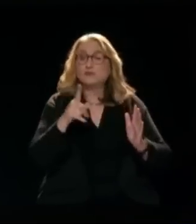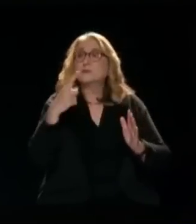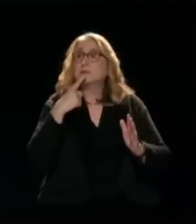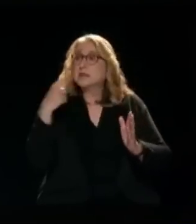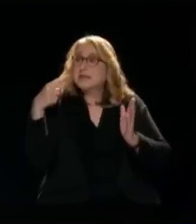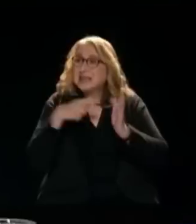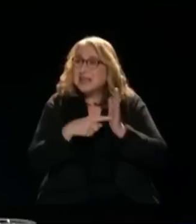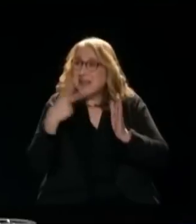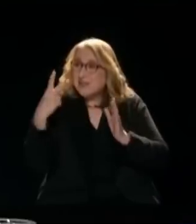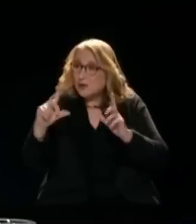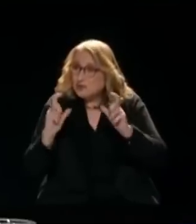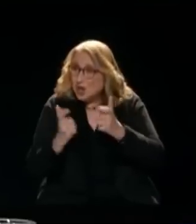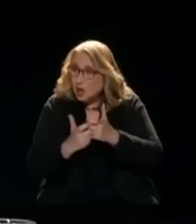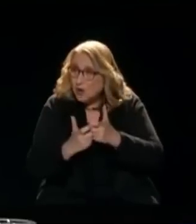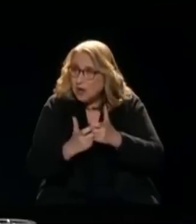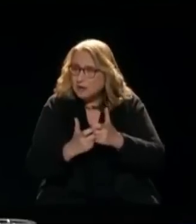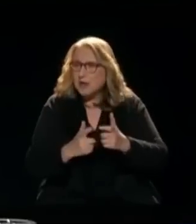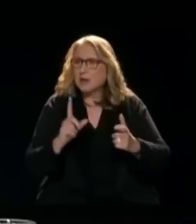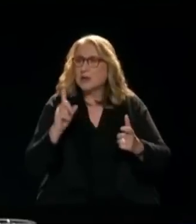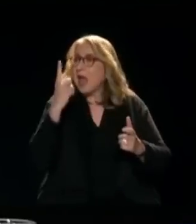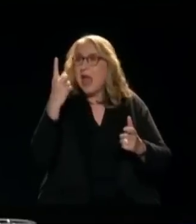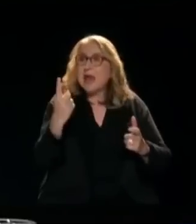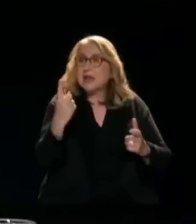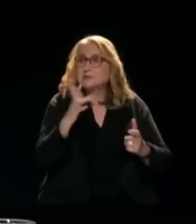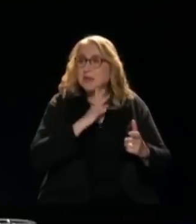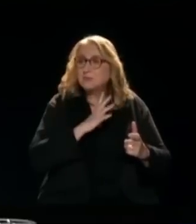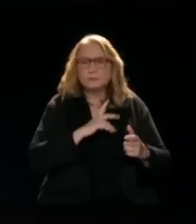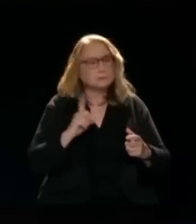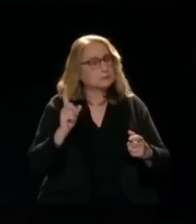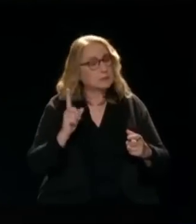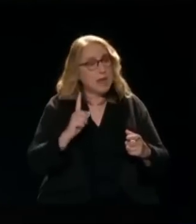άτομο? Το άτομο, ο ενήλικας. Δηλαδή ένα